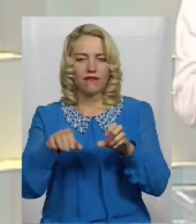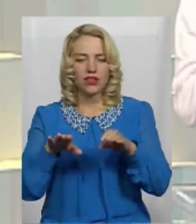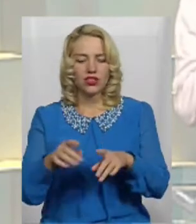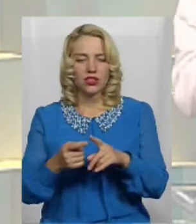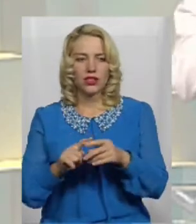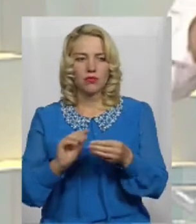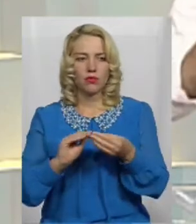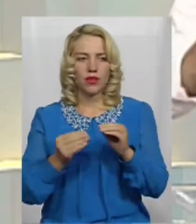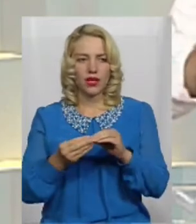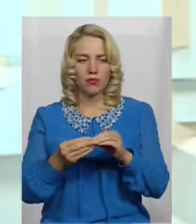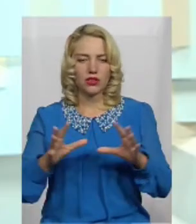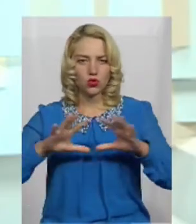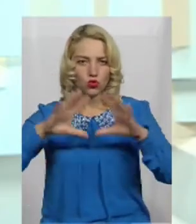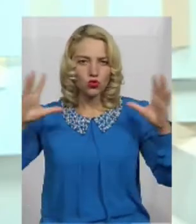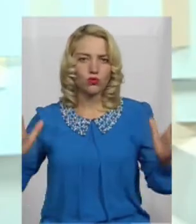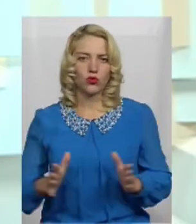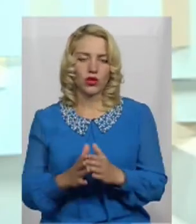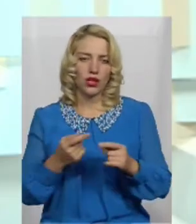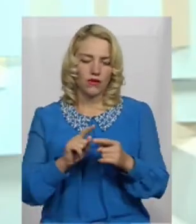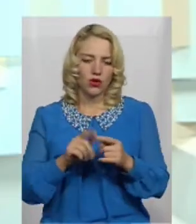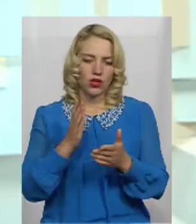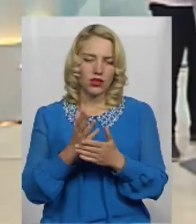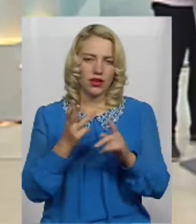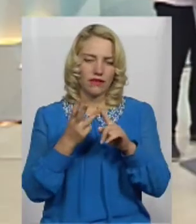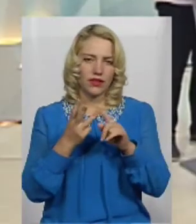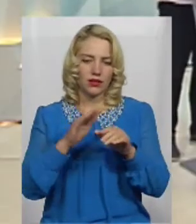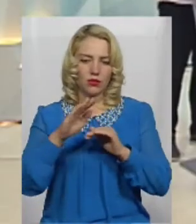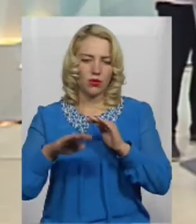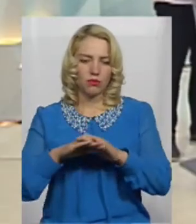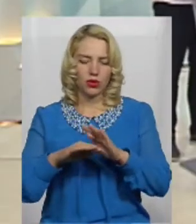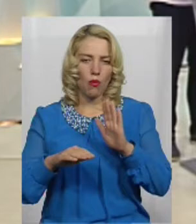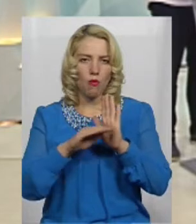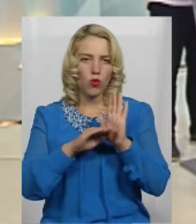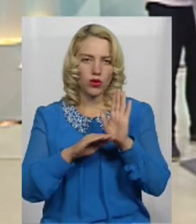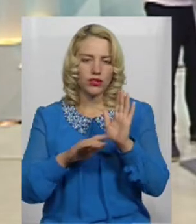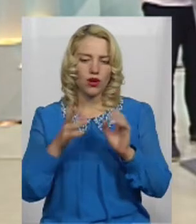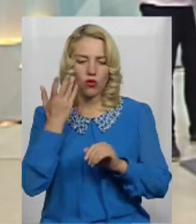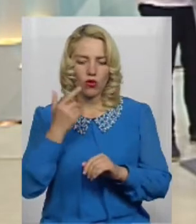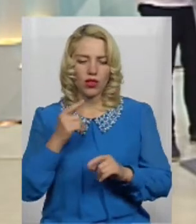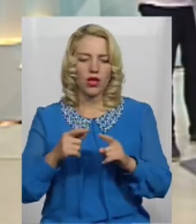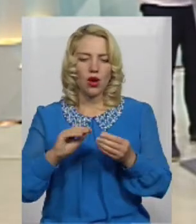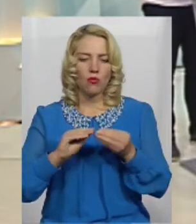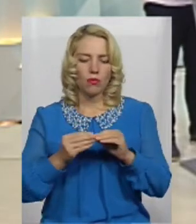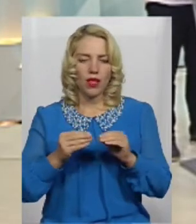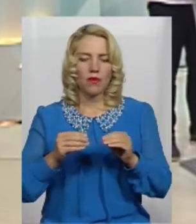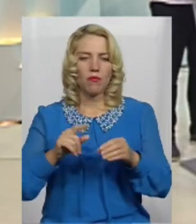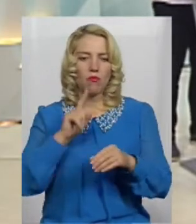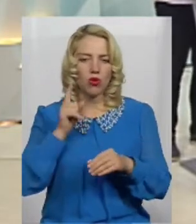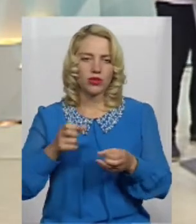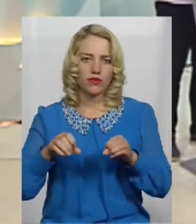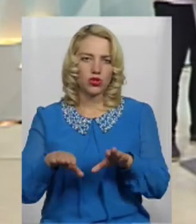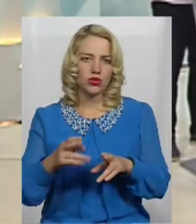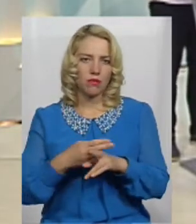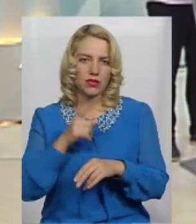цієї проблеми сукупної, та, лежить в третьому підпункті, коли проблеми молоді вирішуються без молоді.